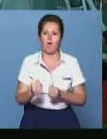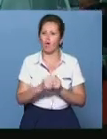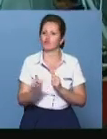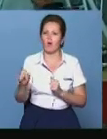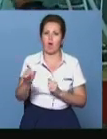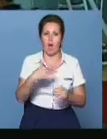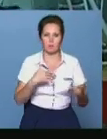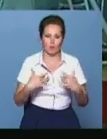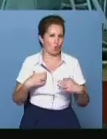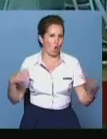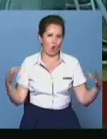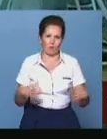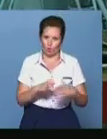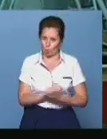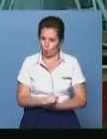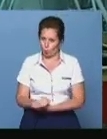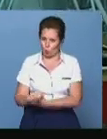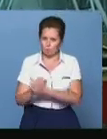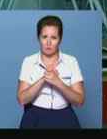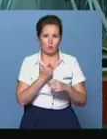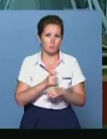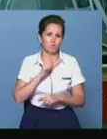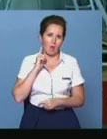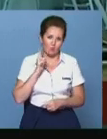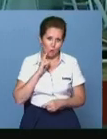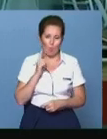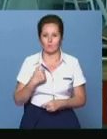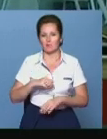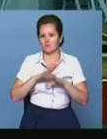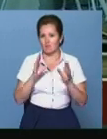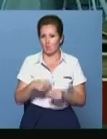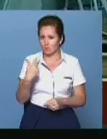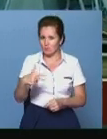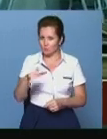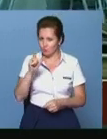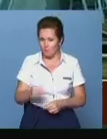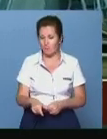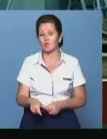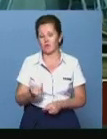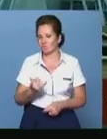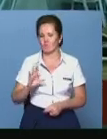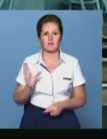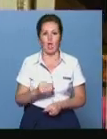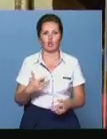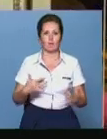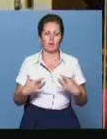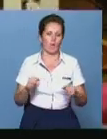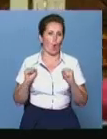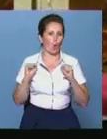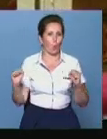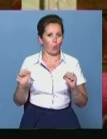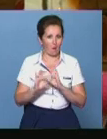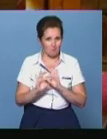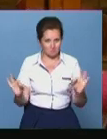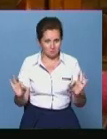коллектив очень дружный, коллектив очень молодой, нас 30 человек. И практически все номера идут на ура. И все-таки